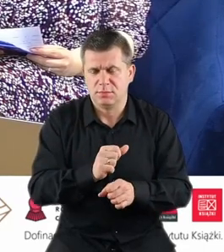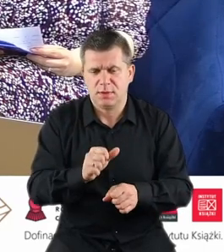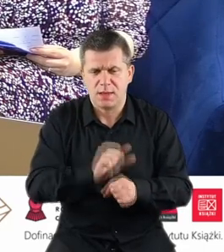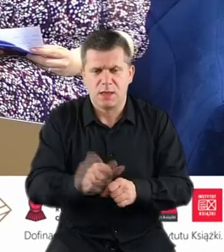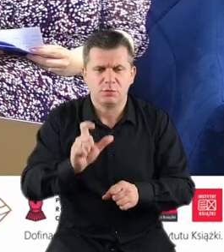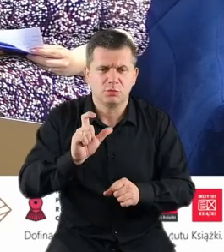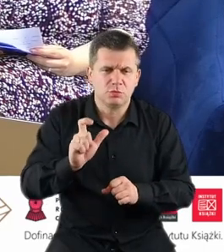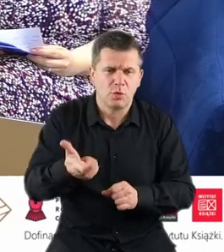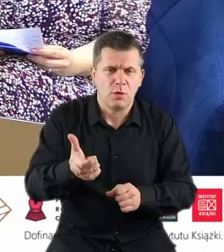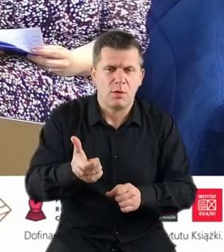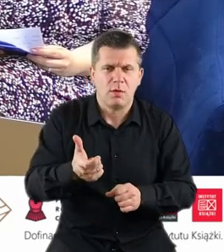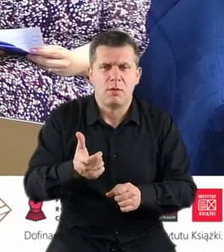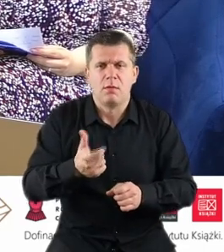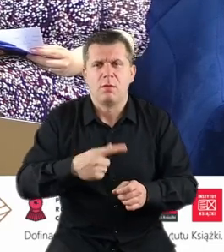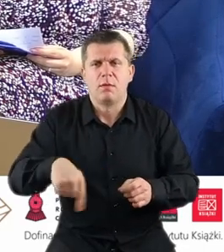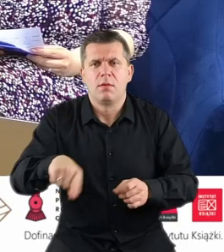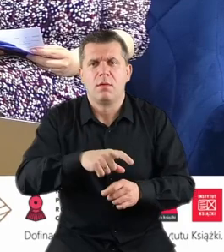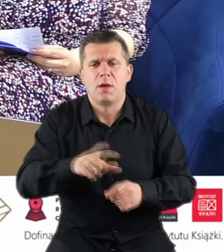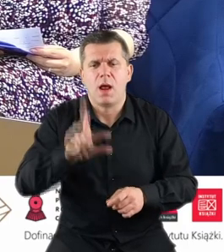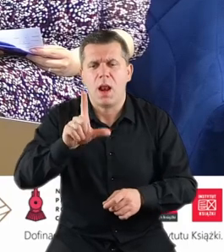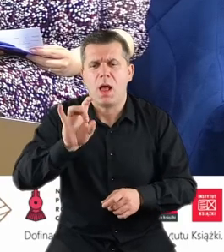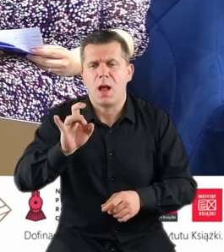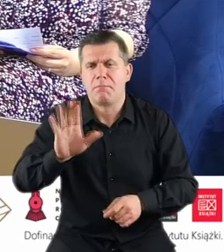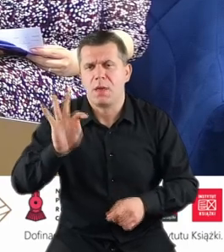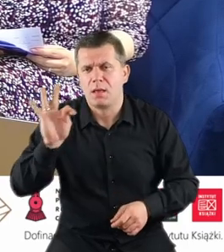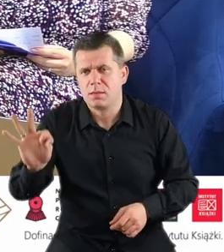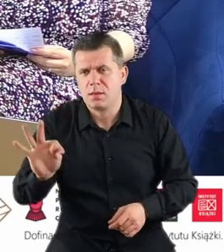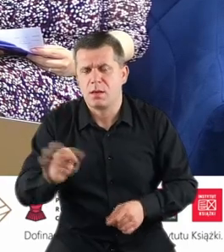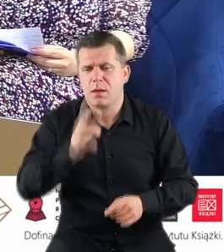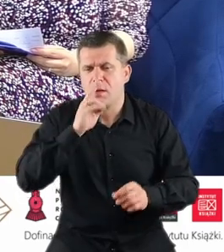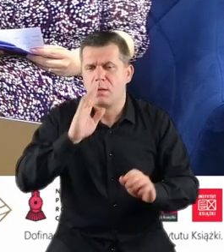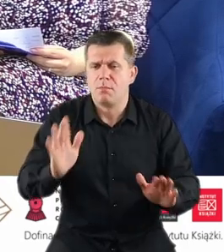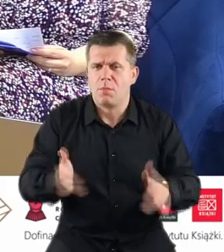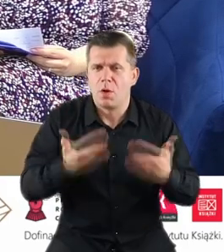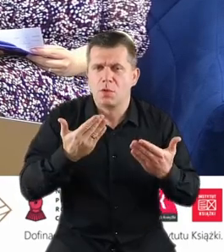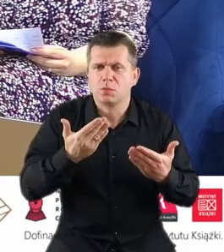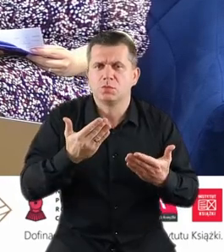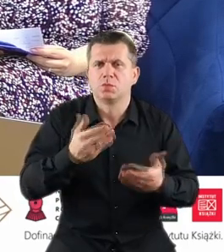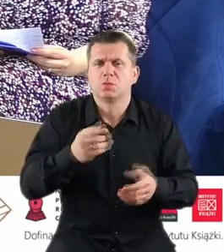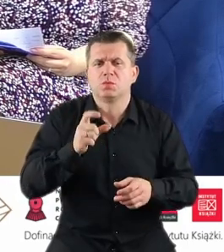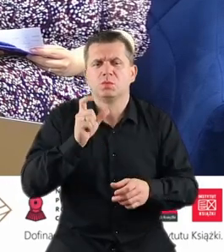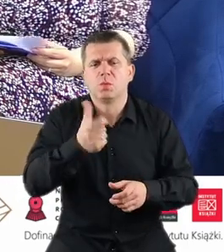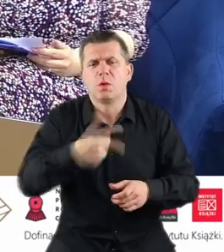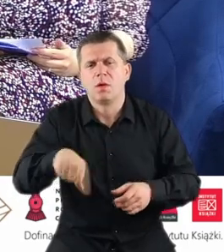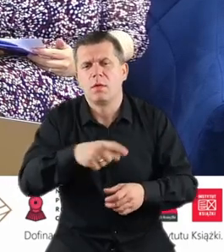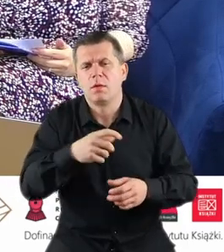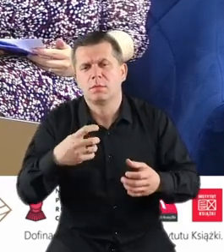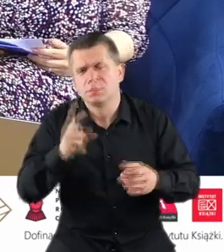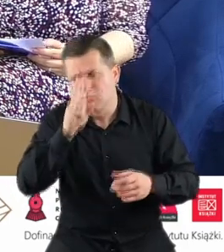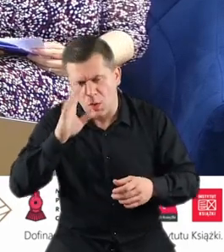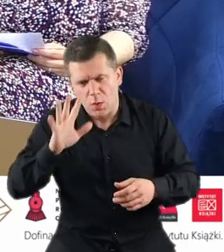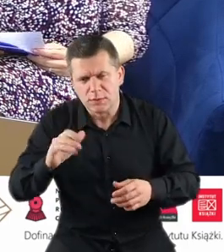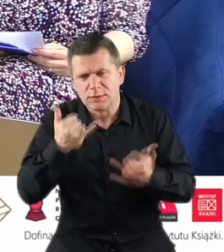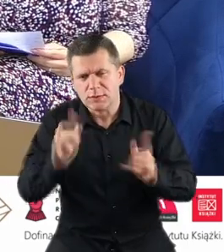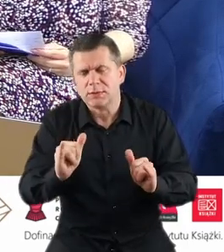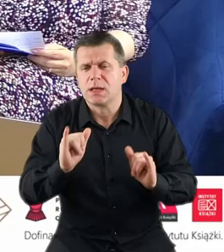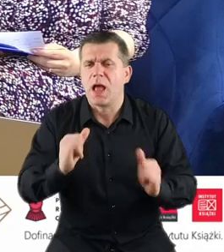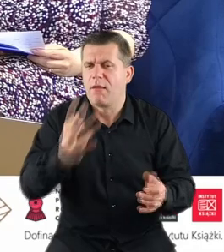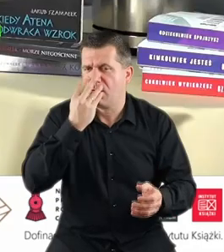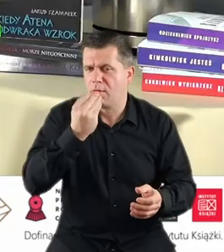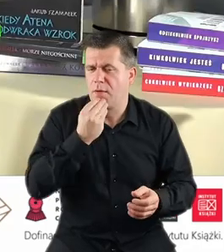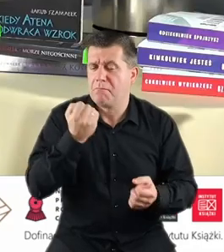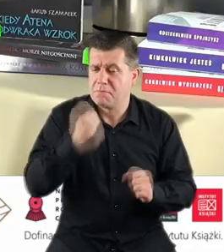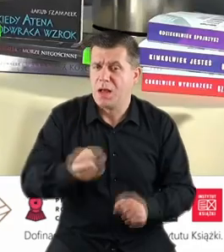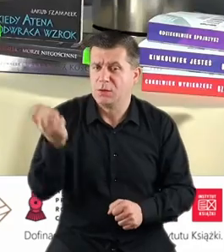ramy wtłoczeni, a ludzie LGBT pokazują nam, że to wcale nieprawda i musimy spojrzeć na świat jakoś inaczej? To jest